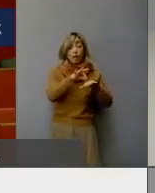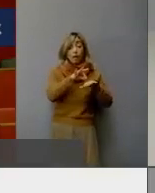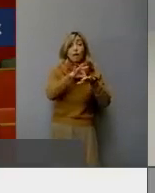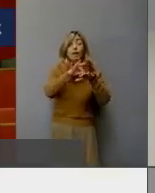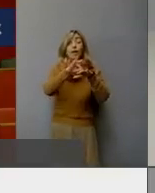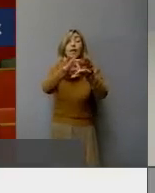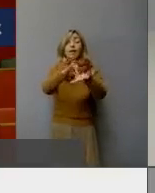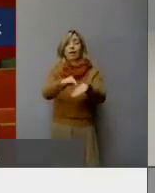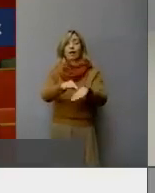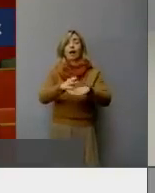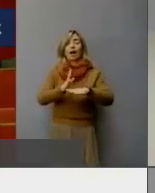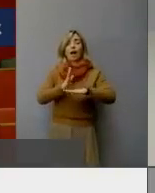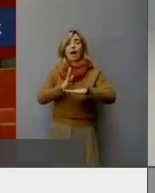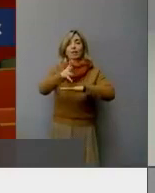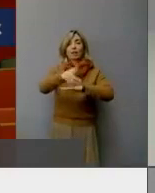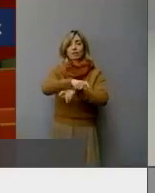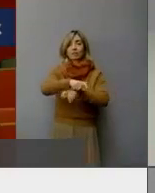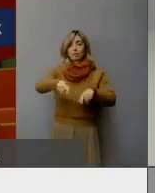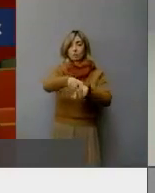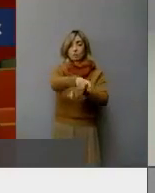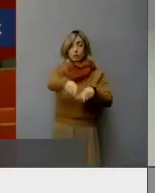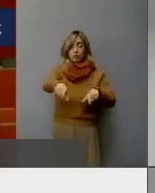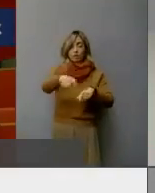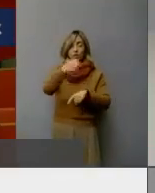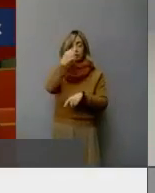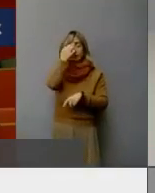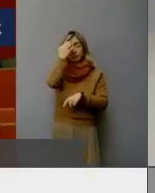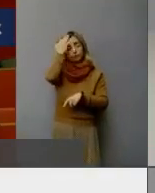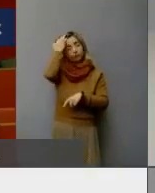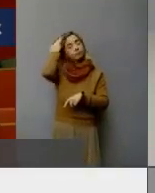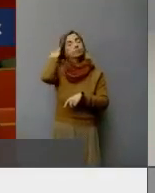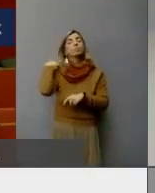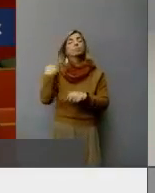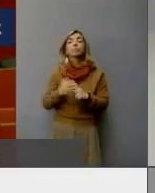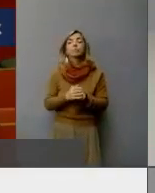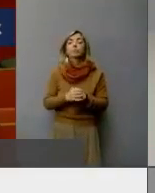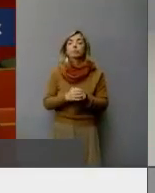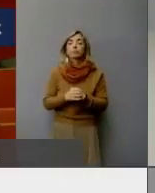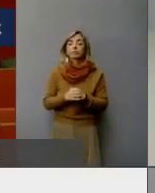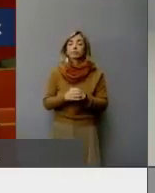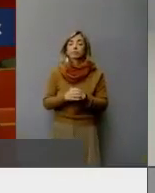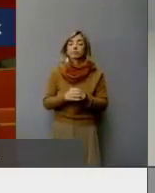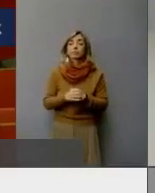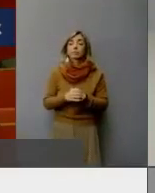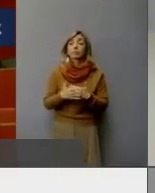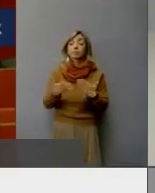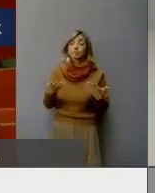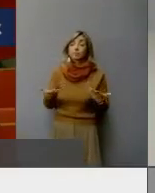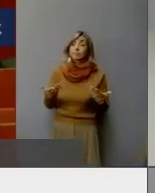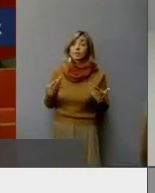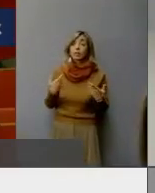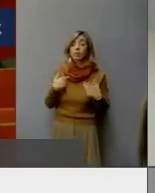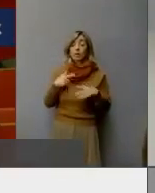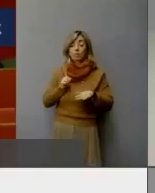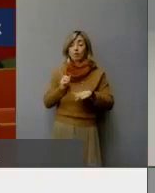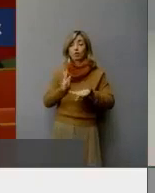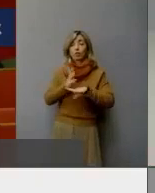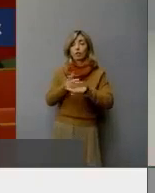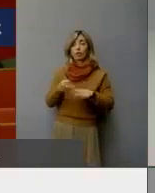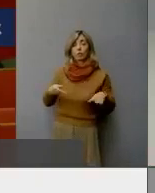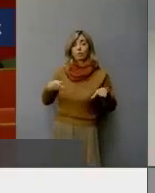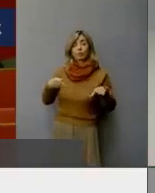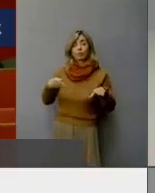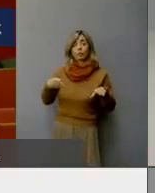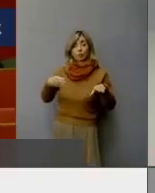agli attraversamenti pedonali ricordo conclusione del mio intervento che a genova